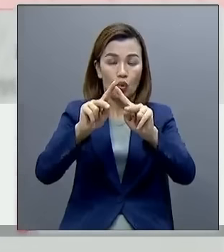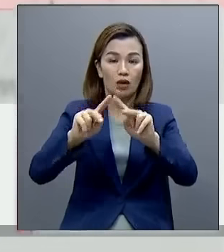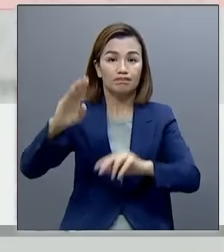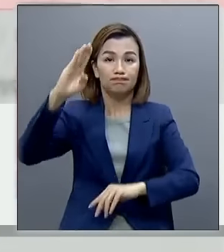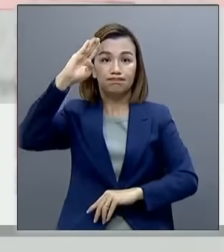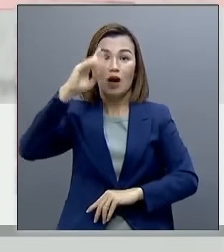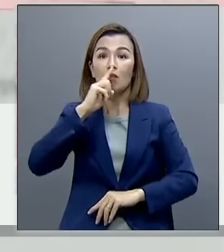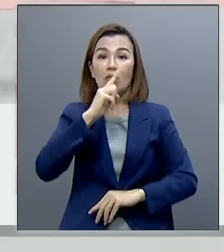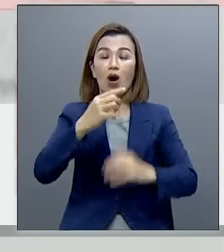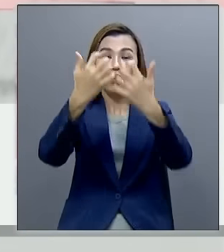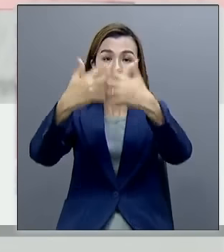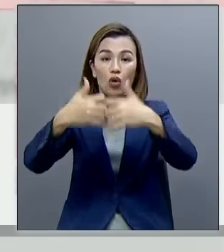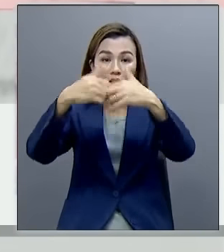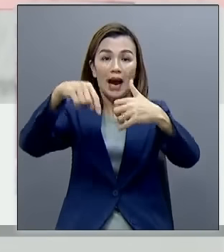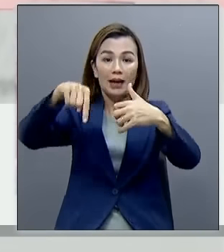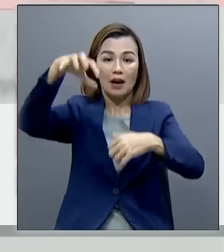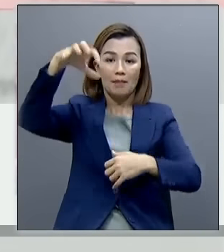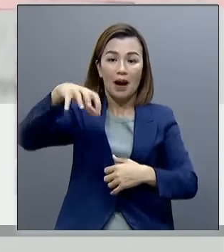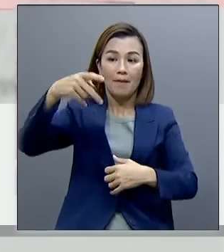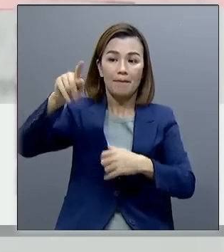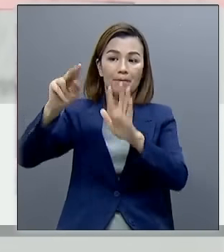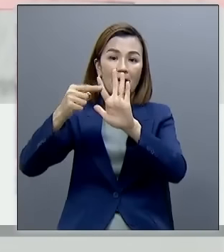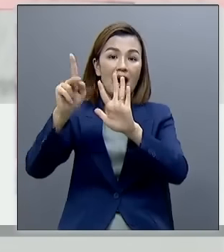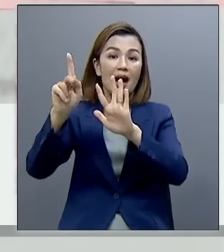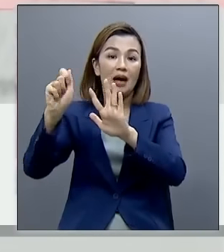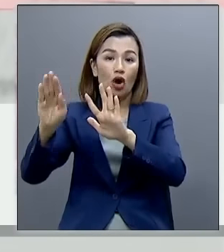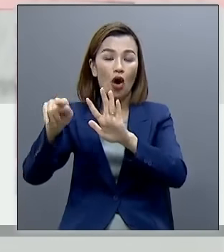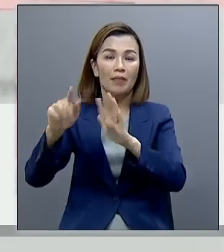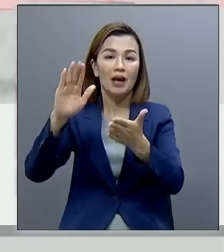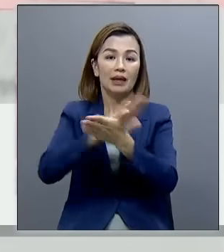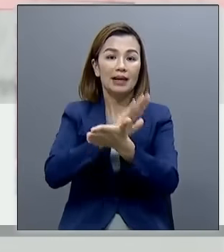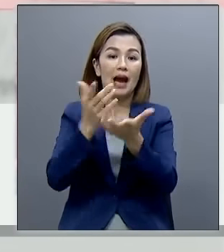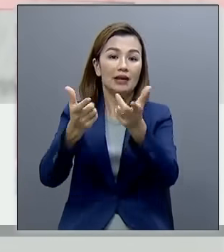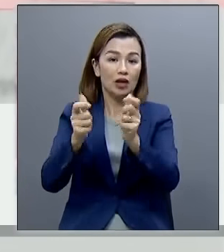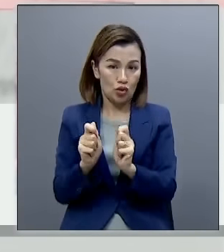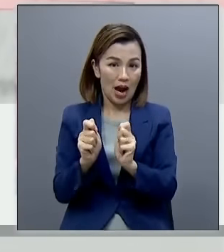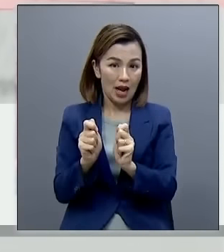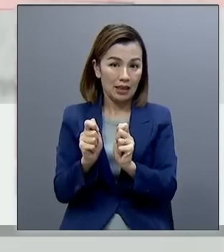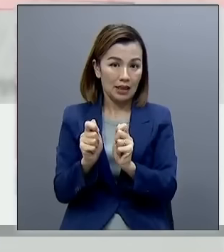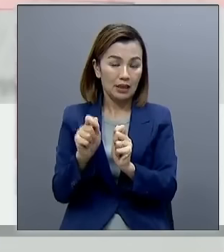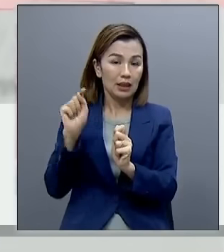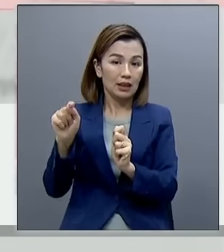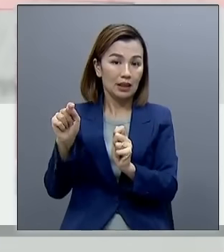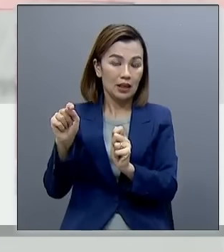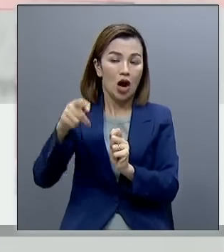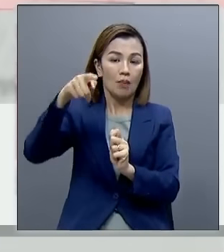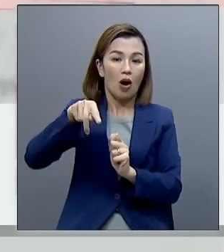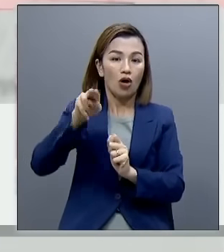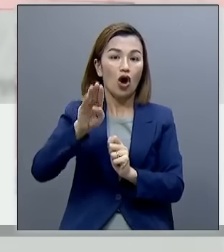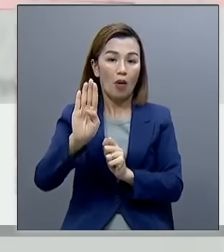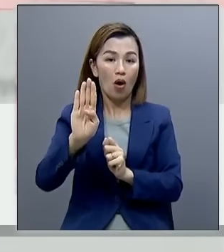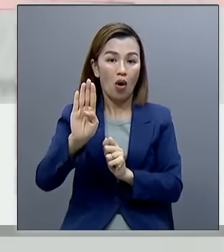วว่าโรงงานแห่งนี้สถานประกอบการแห่งนี้มีใบอนุญาตให้มียุทธภัณฑ์โพแทสเซียมคลอไรด์ตามพรบ.ควบคุมยุท